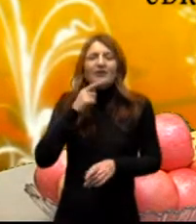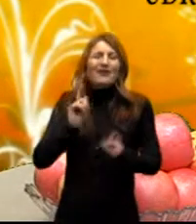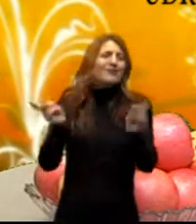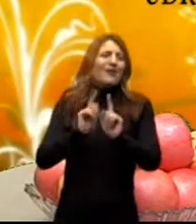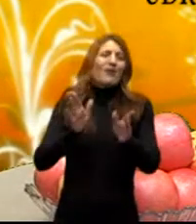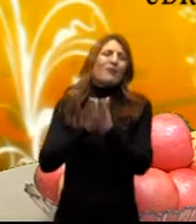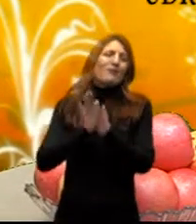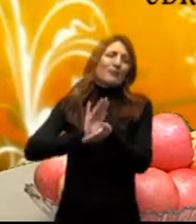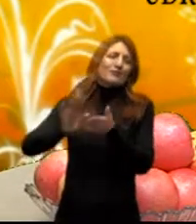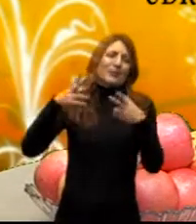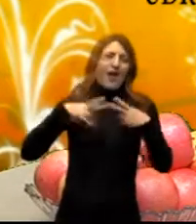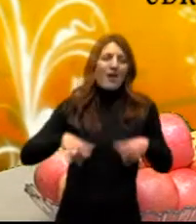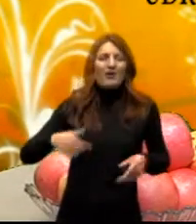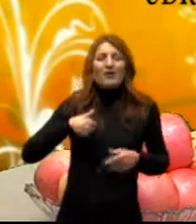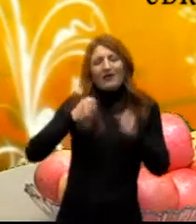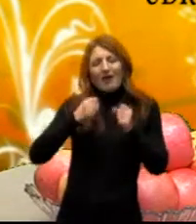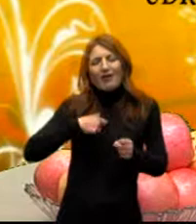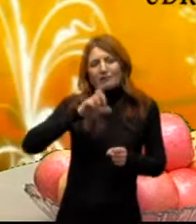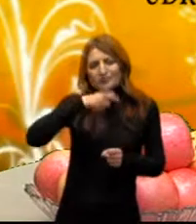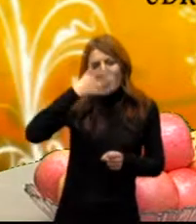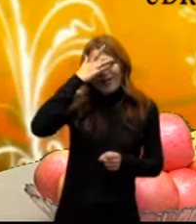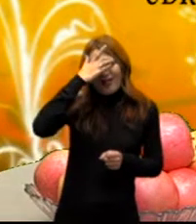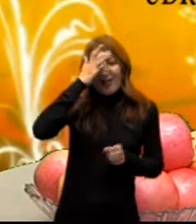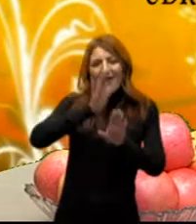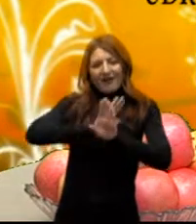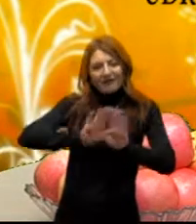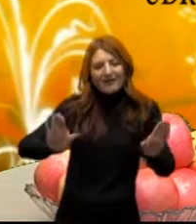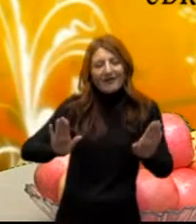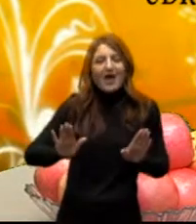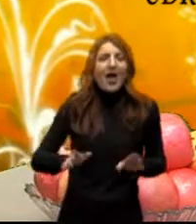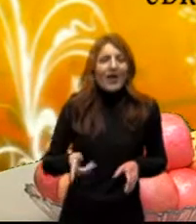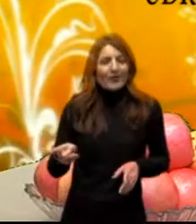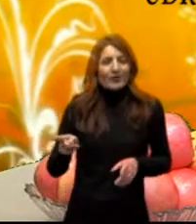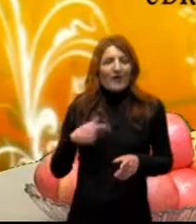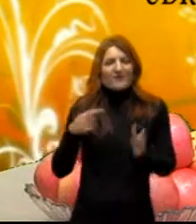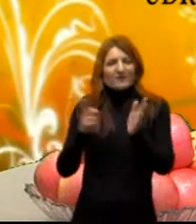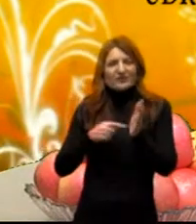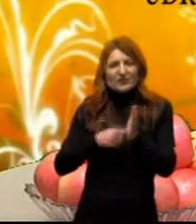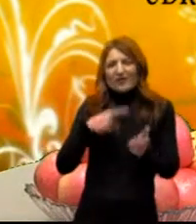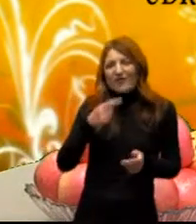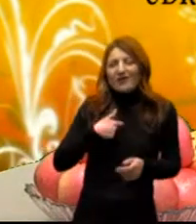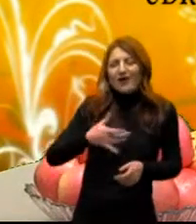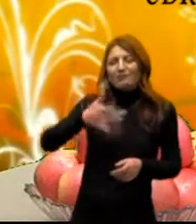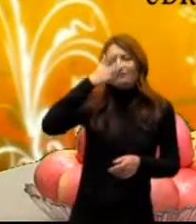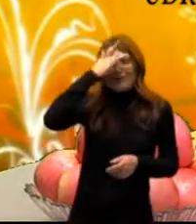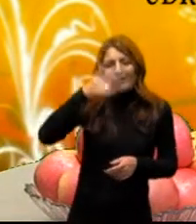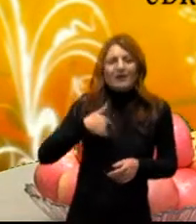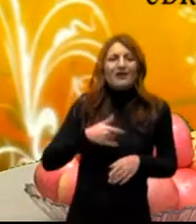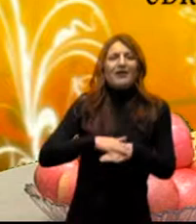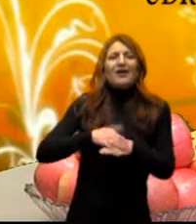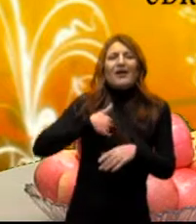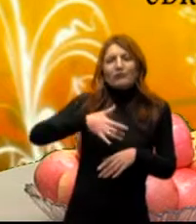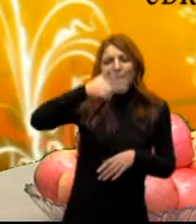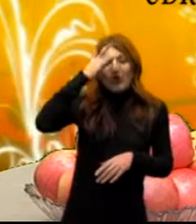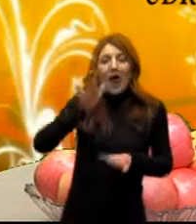mi glava, boli me glava. Da li kad imamo neki problem, često puta govorimo boli me glava, a možda me i ne boli